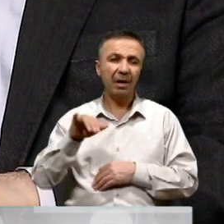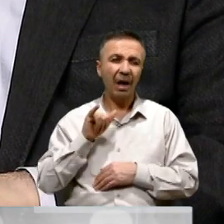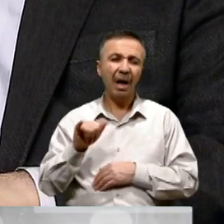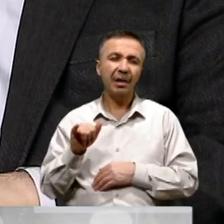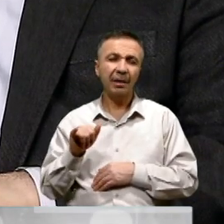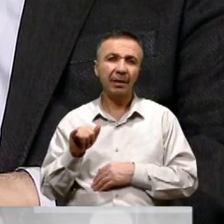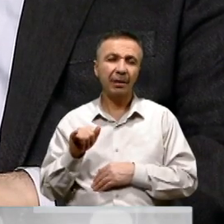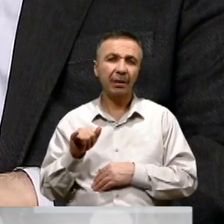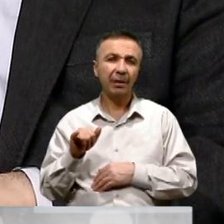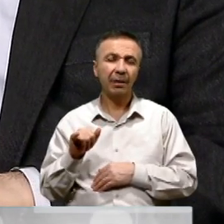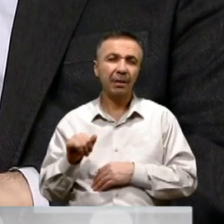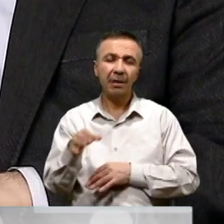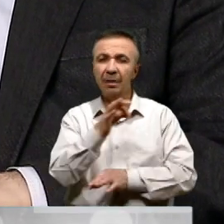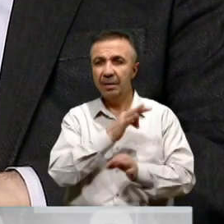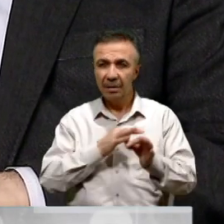formülü,